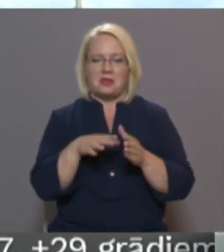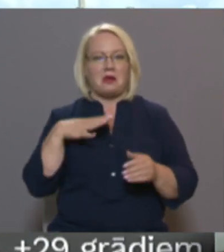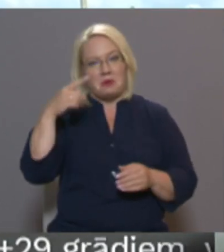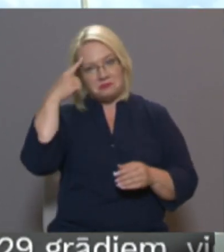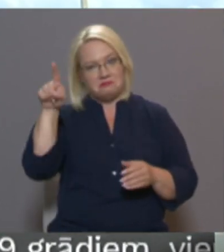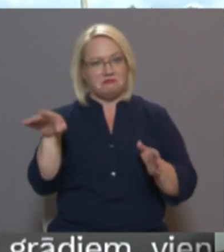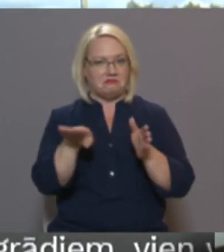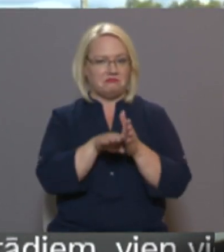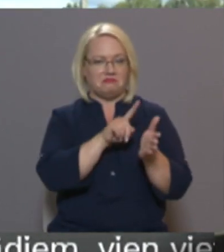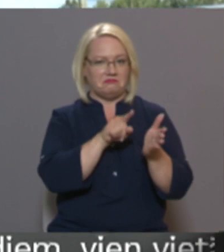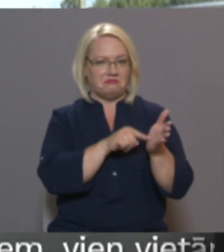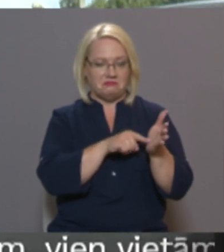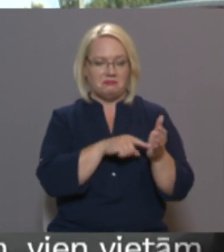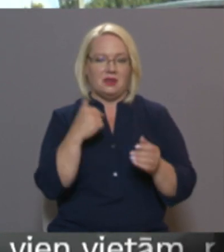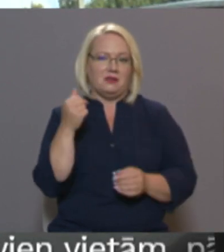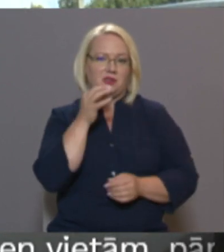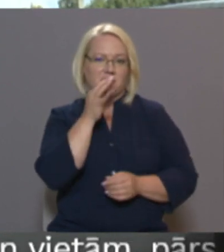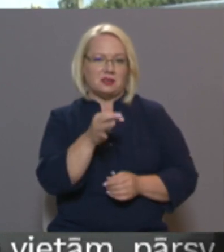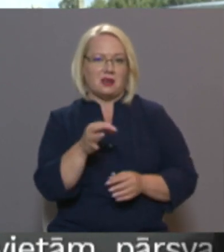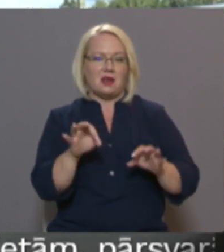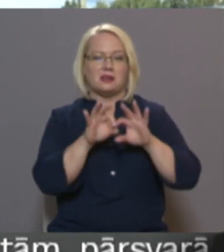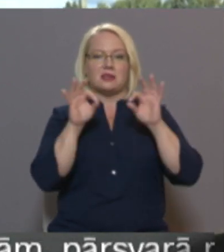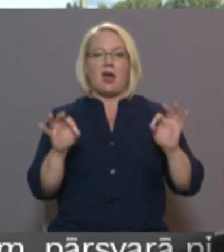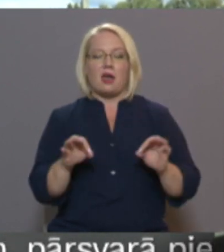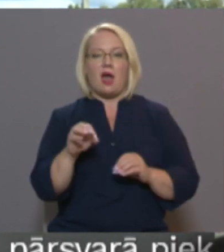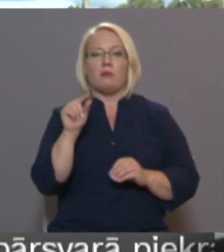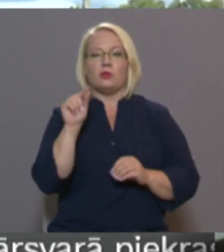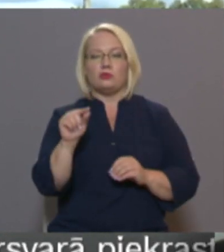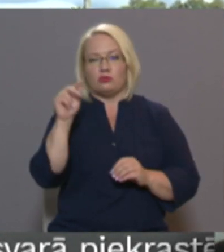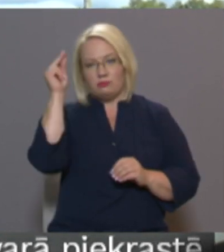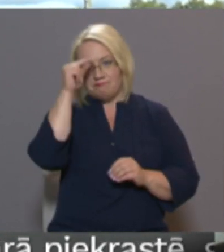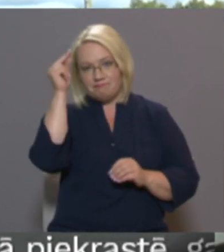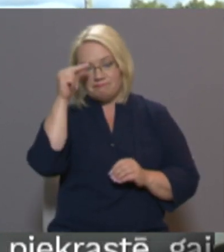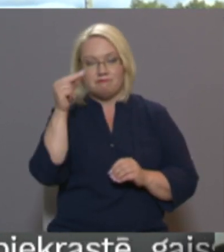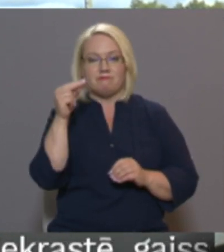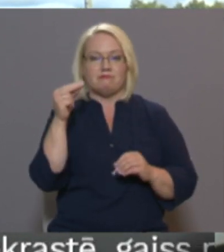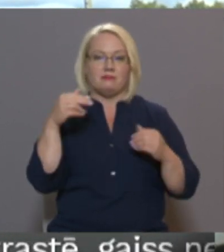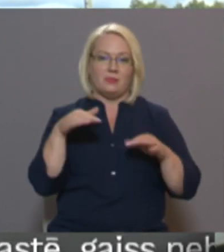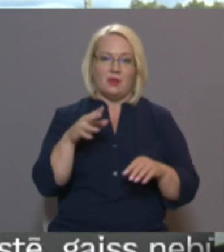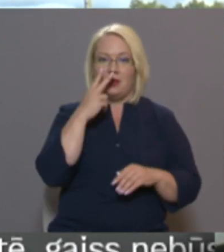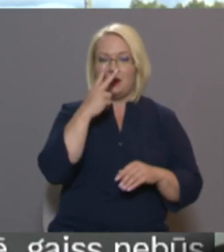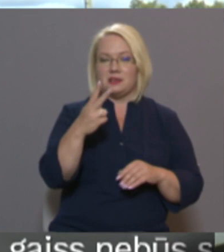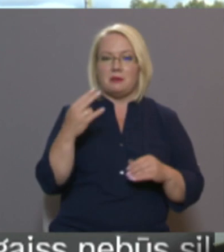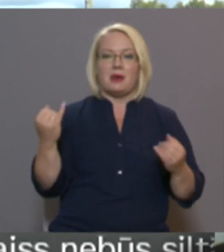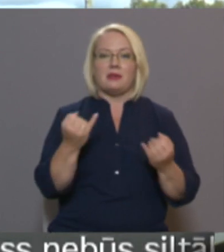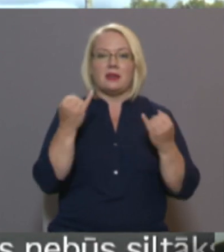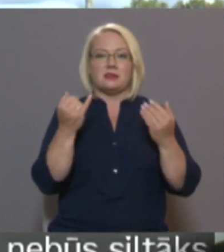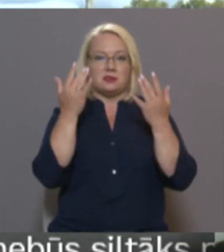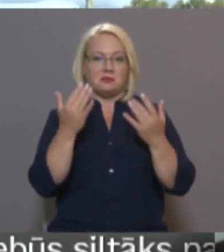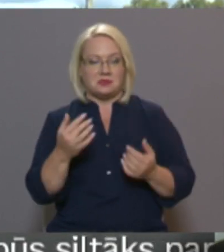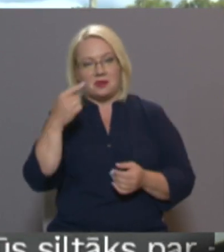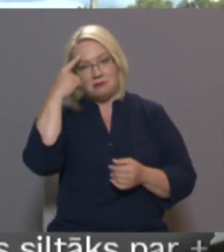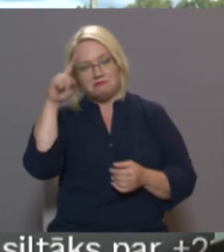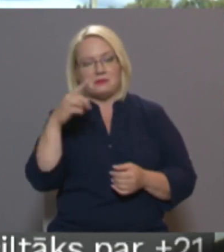izdomājāt? Nu, sākām te drusiņu skoloties un tad redzējām interesants pasākums, izdomājām,